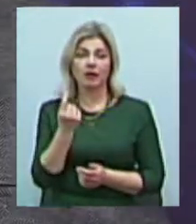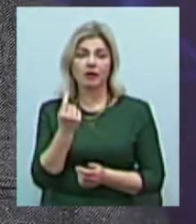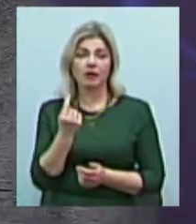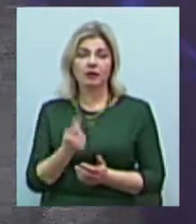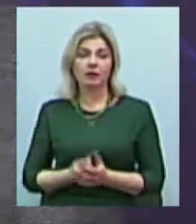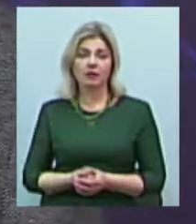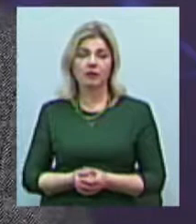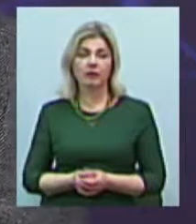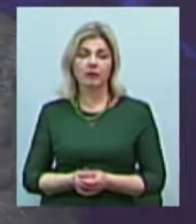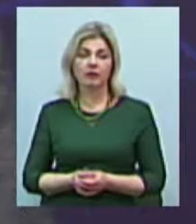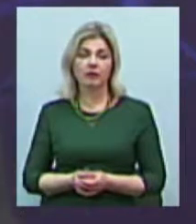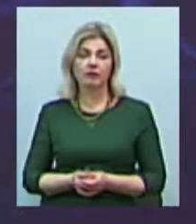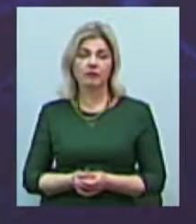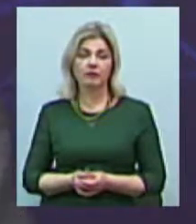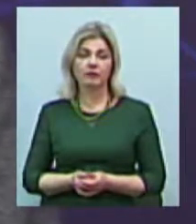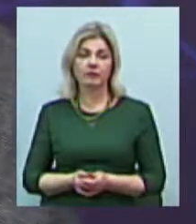озвучили щодо